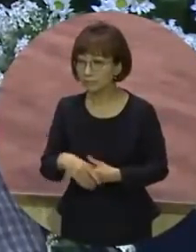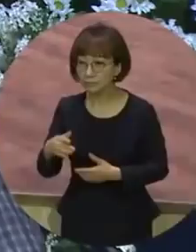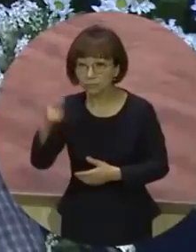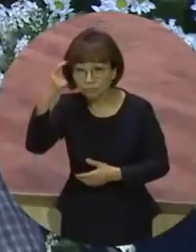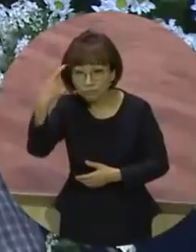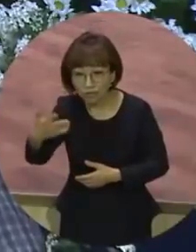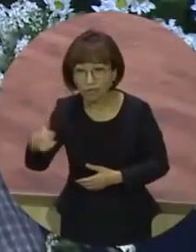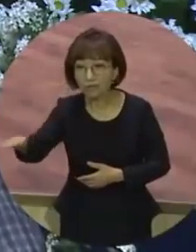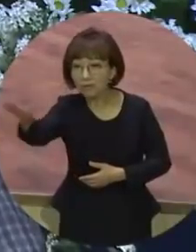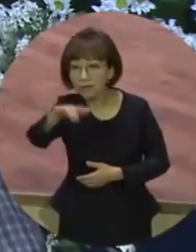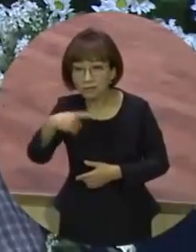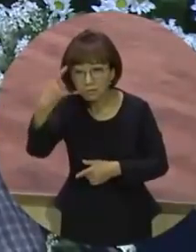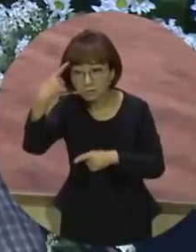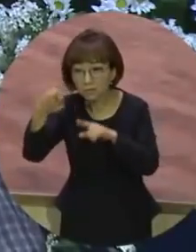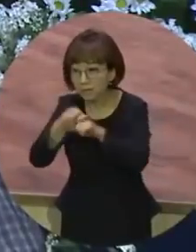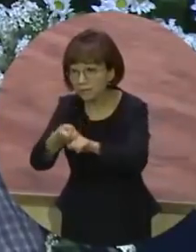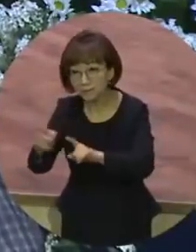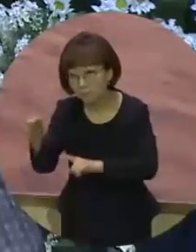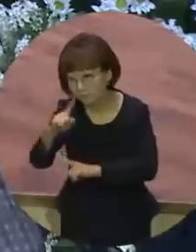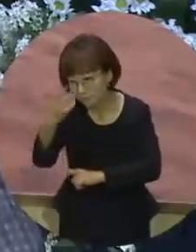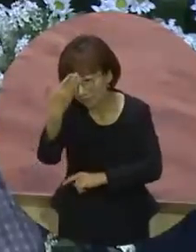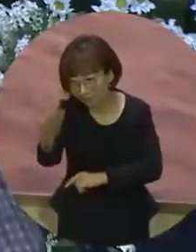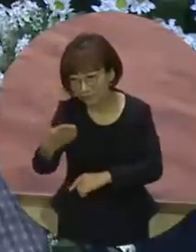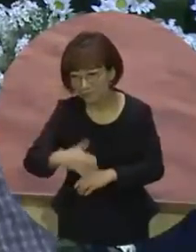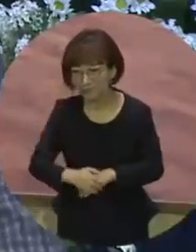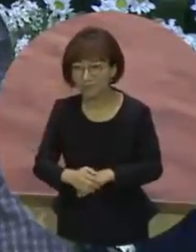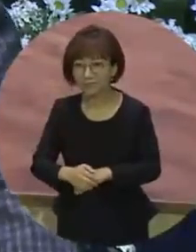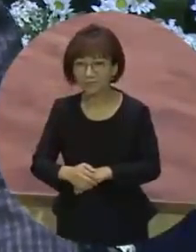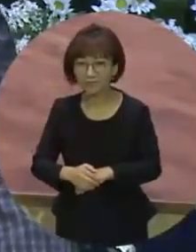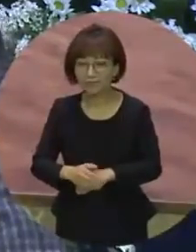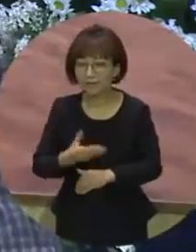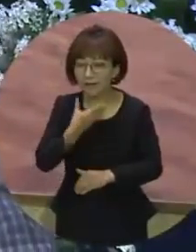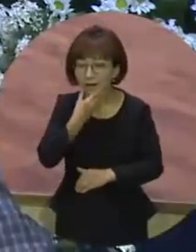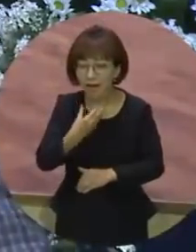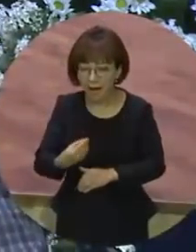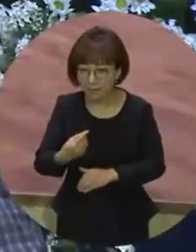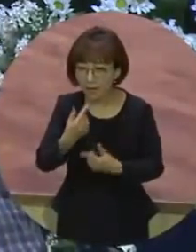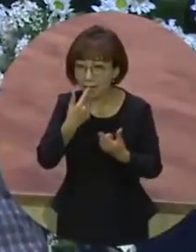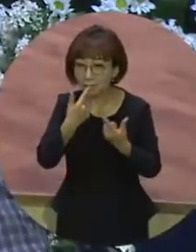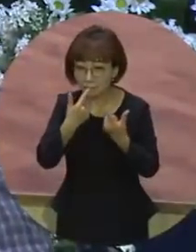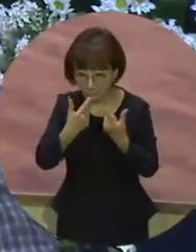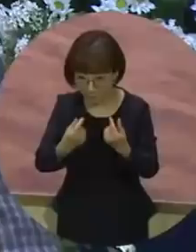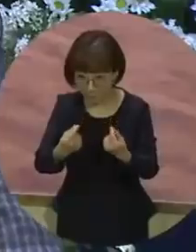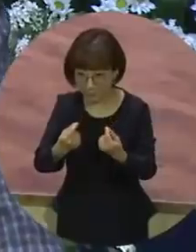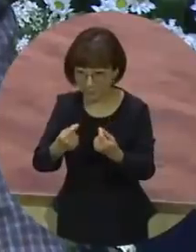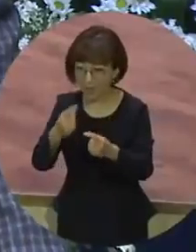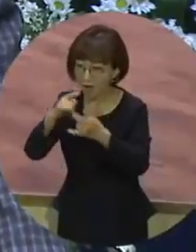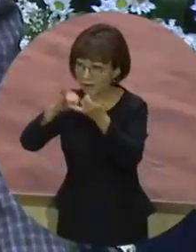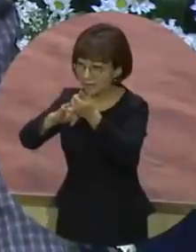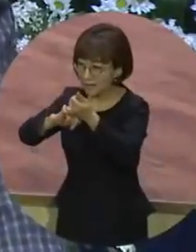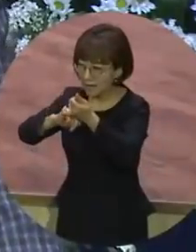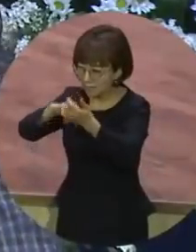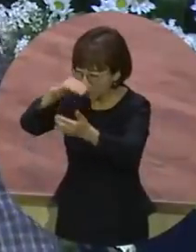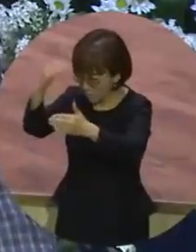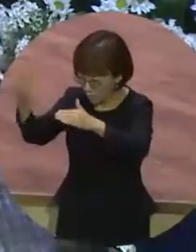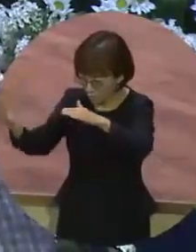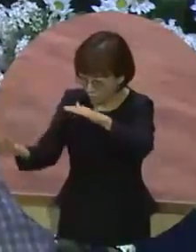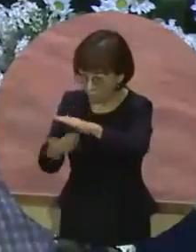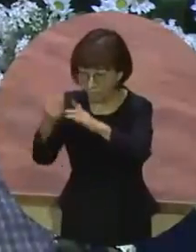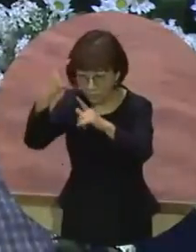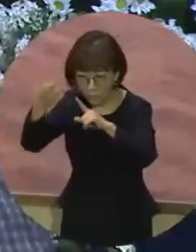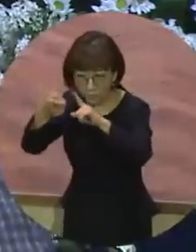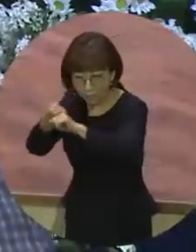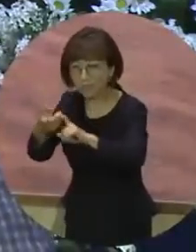있습니까? 여러분의 관심은 아브라함처럼 언약 성취했길 바랍니다. 어떻게 하면 언약을 성취해